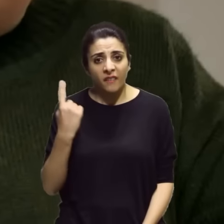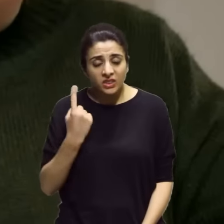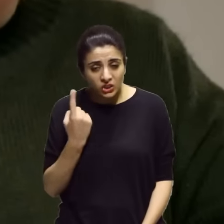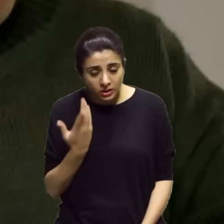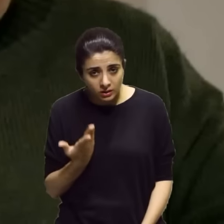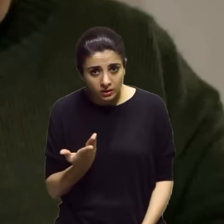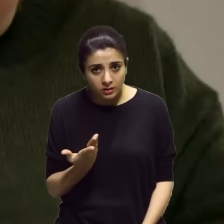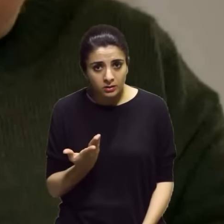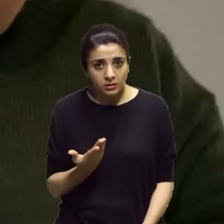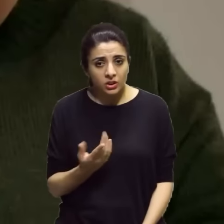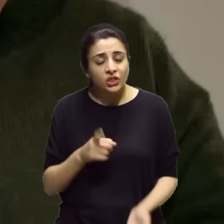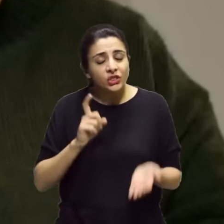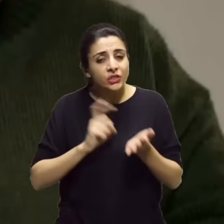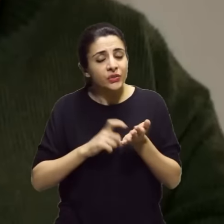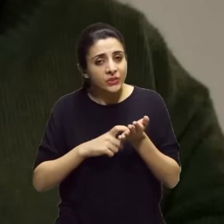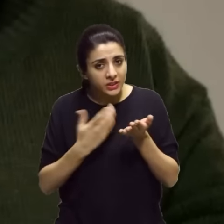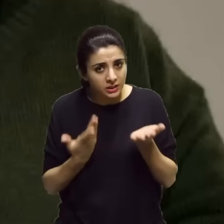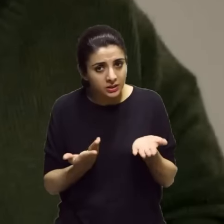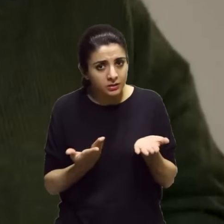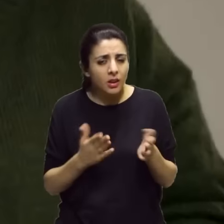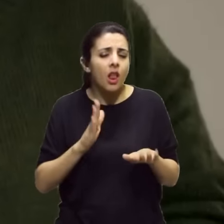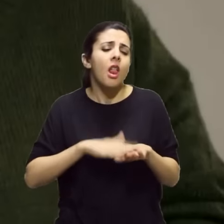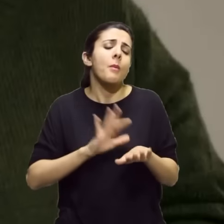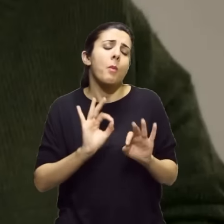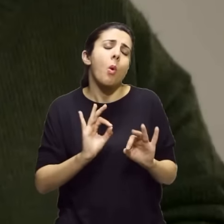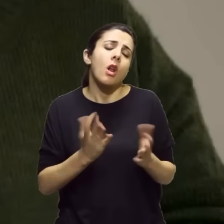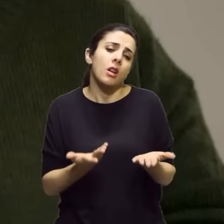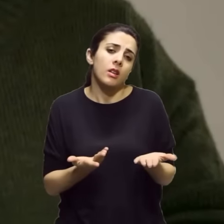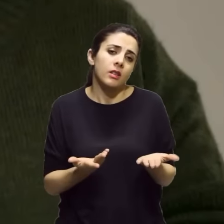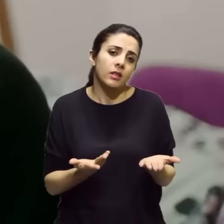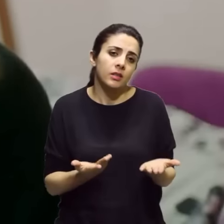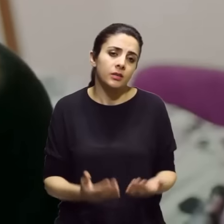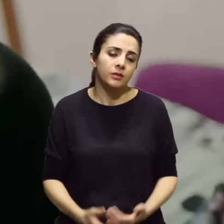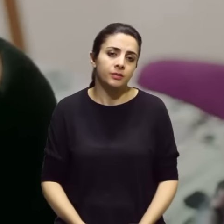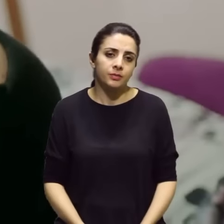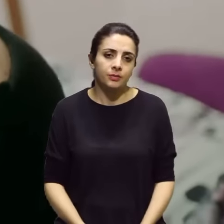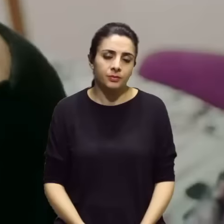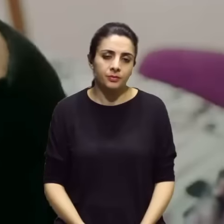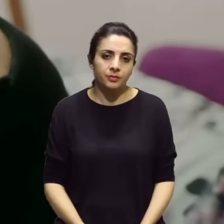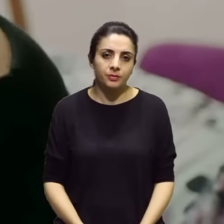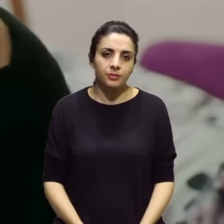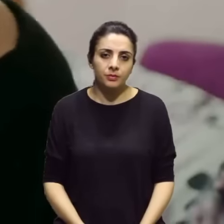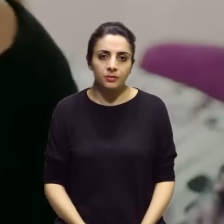Kıvırcık, civciv, yapma kendine bunu ya.